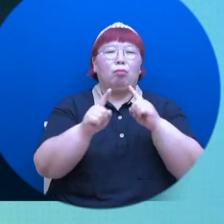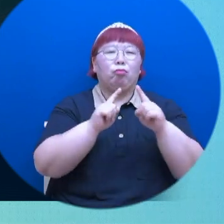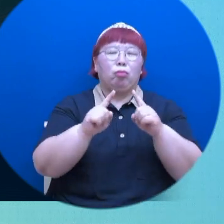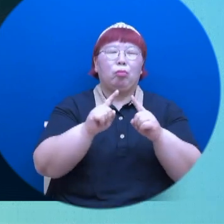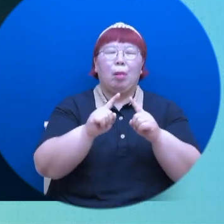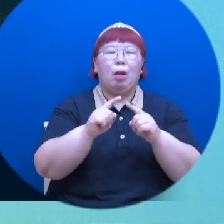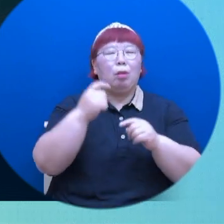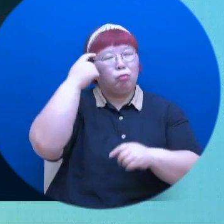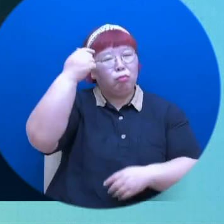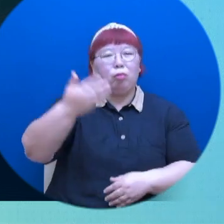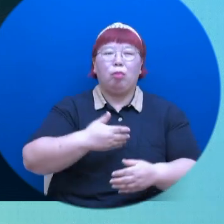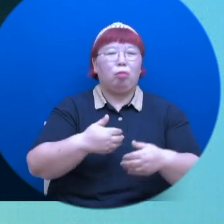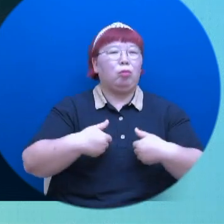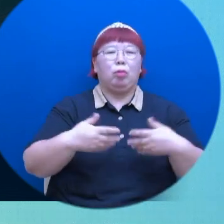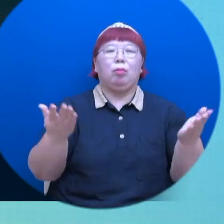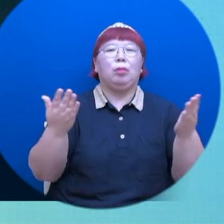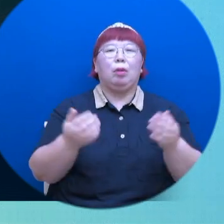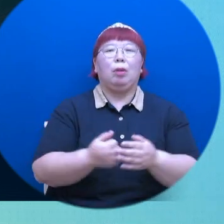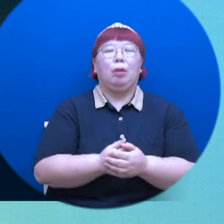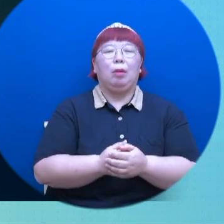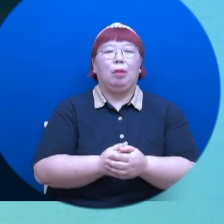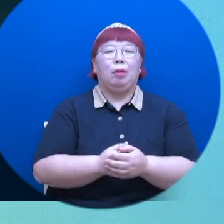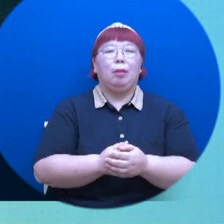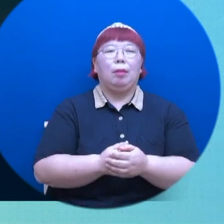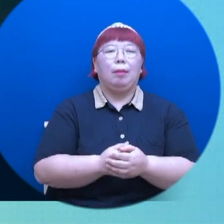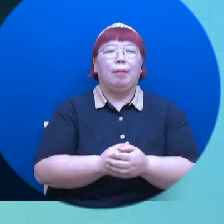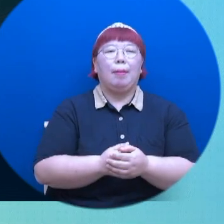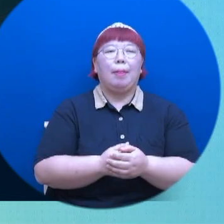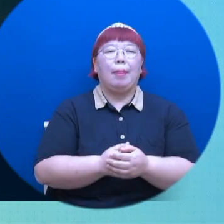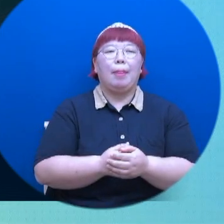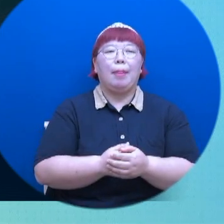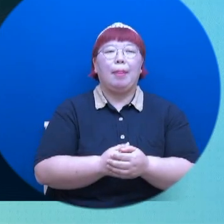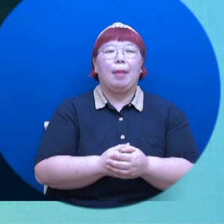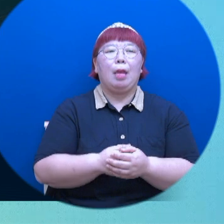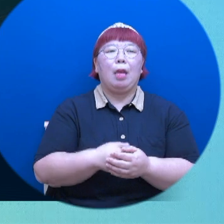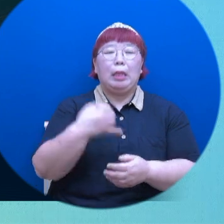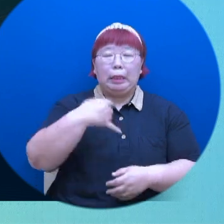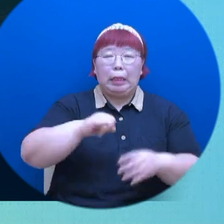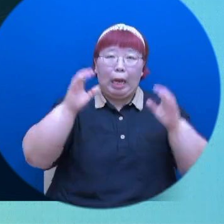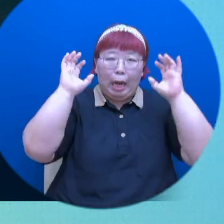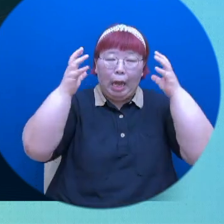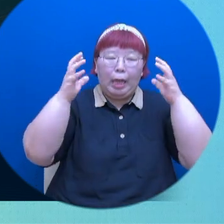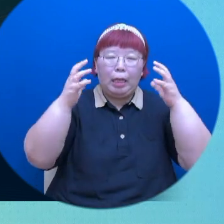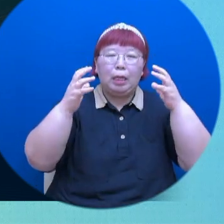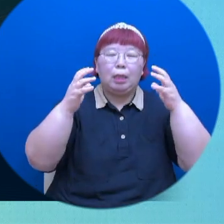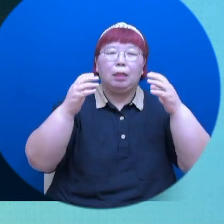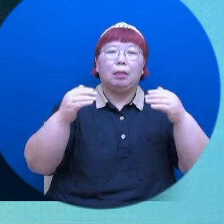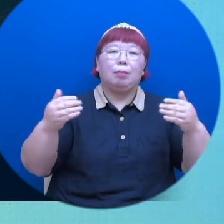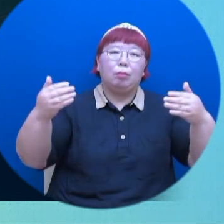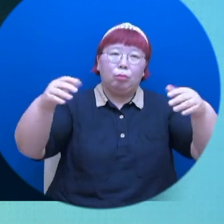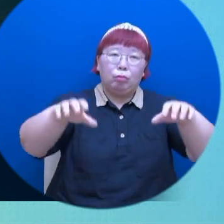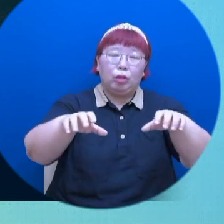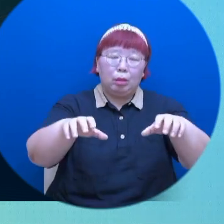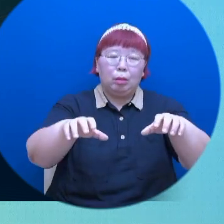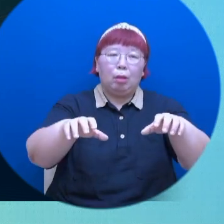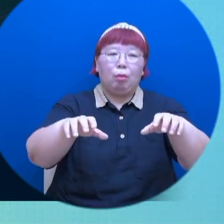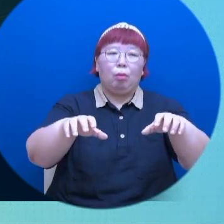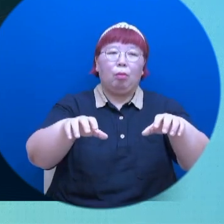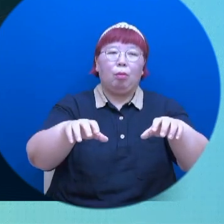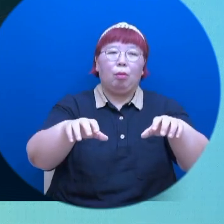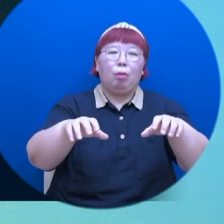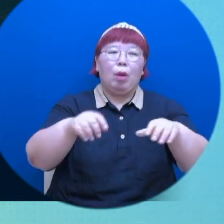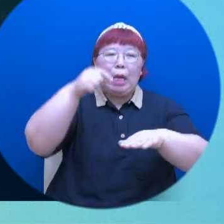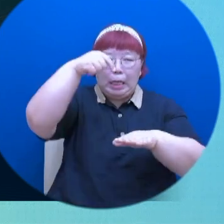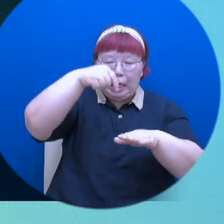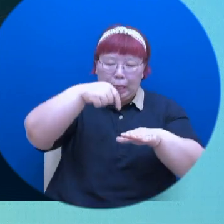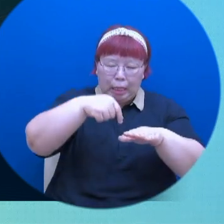없지. 그리고 다른 한편으로는 딸아이의 양 어깨를 붙들고서는